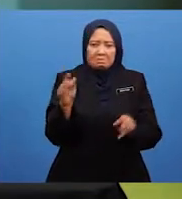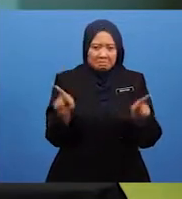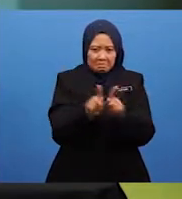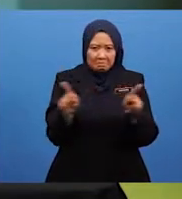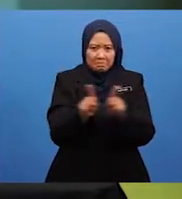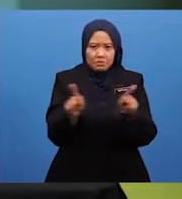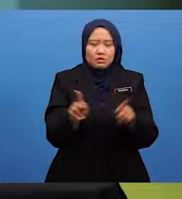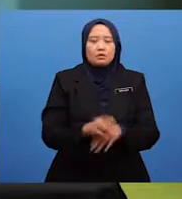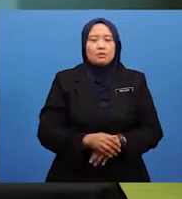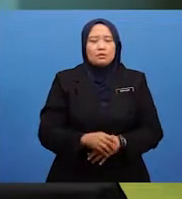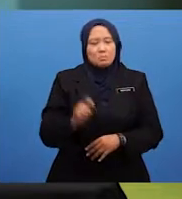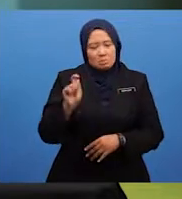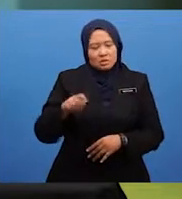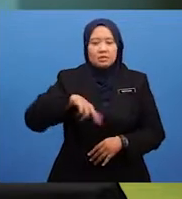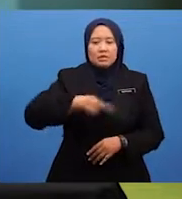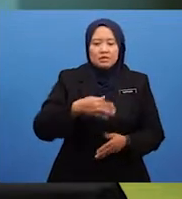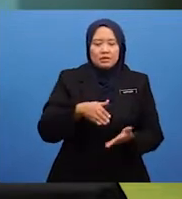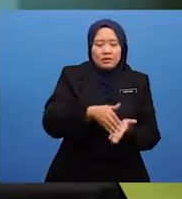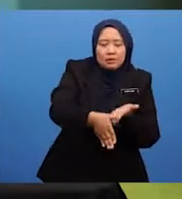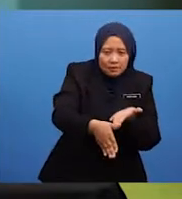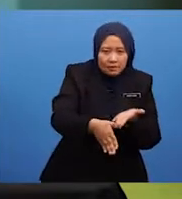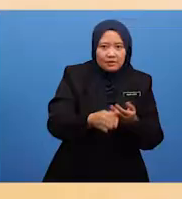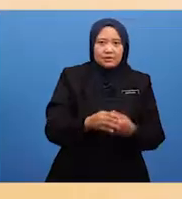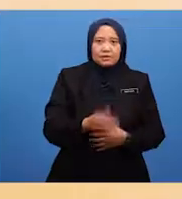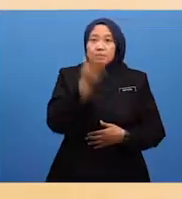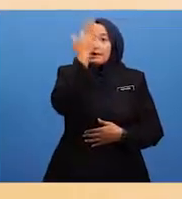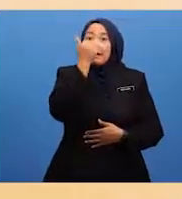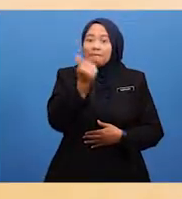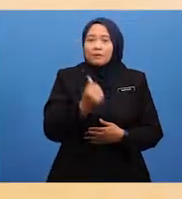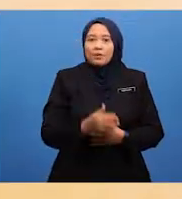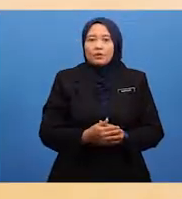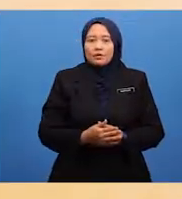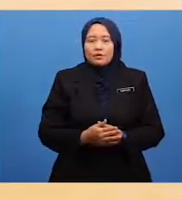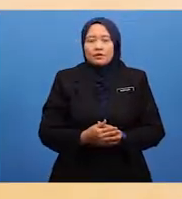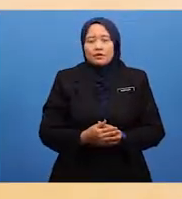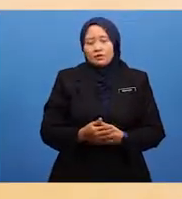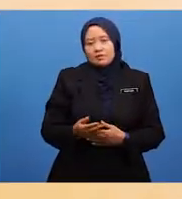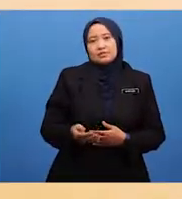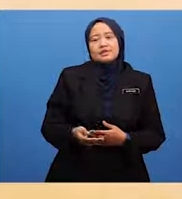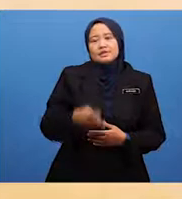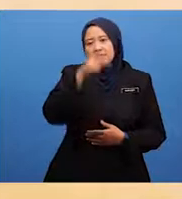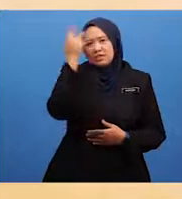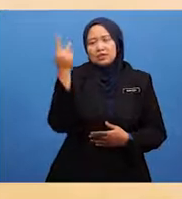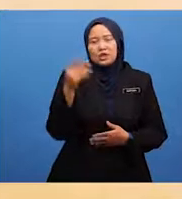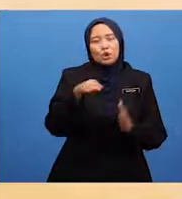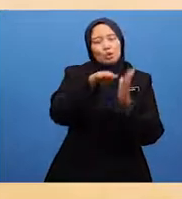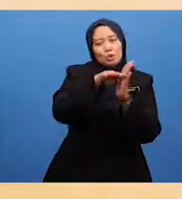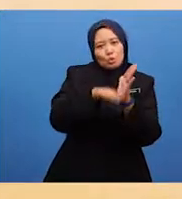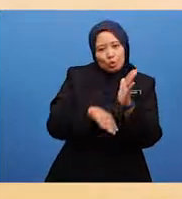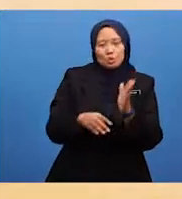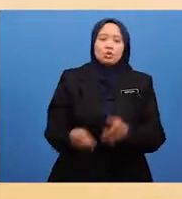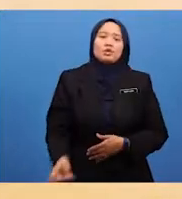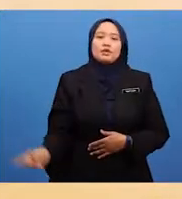Tentu akan berasa licin. Mengapa? kerana kurang daya